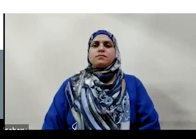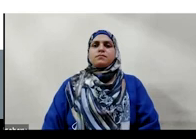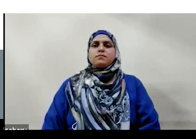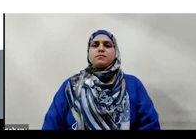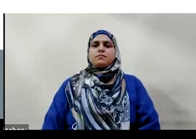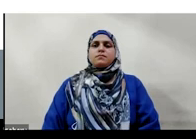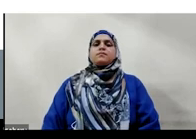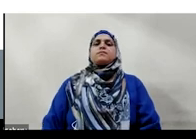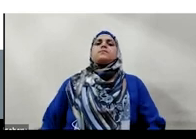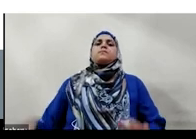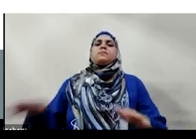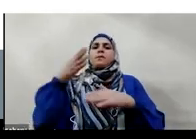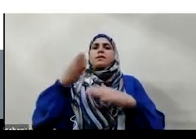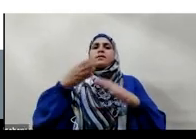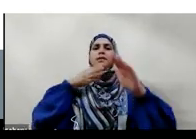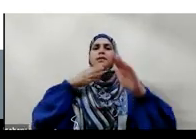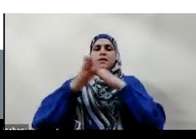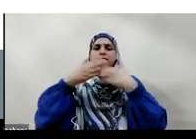هختار من